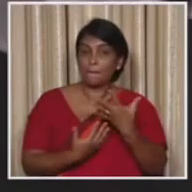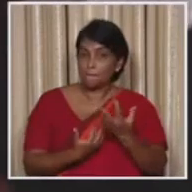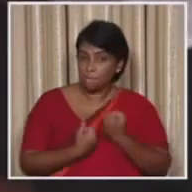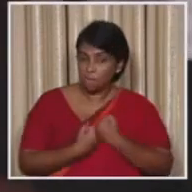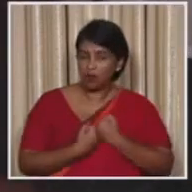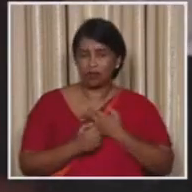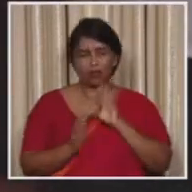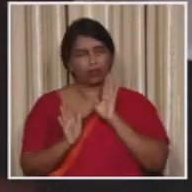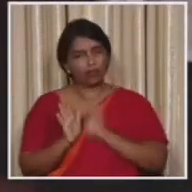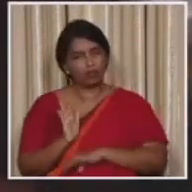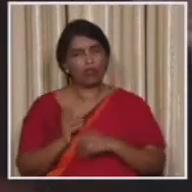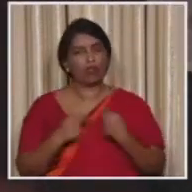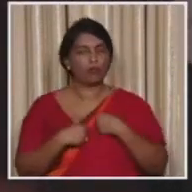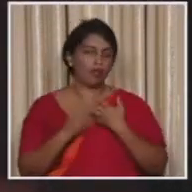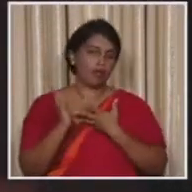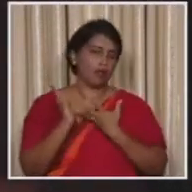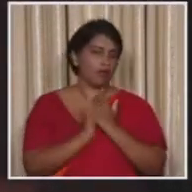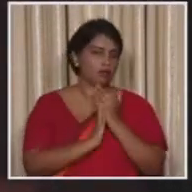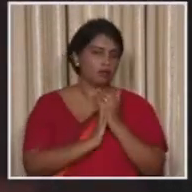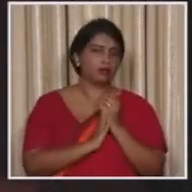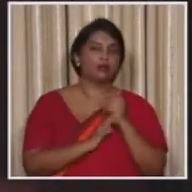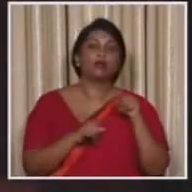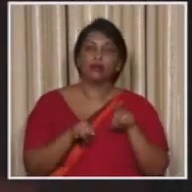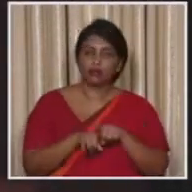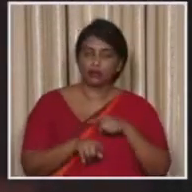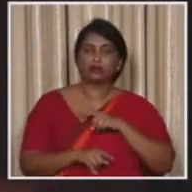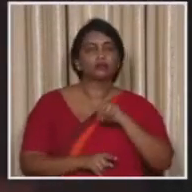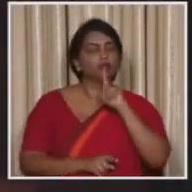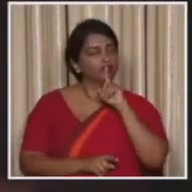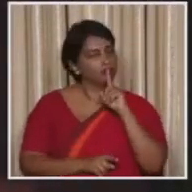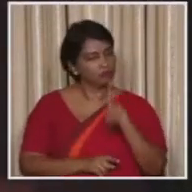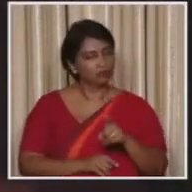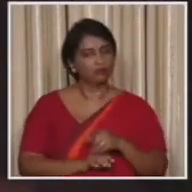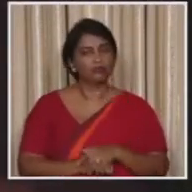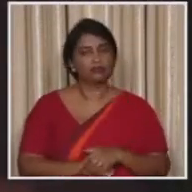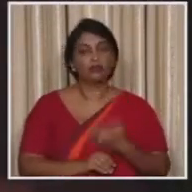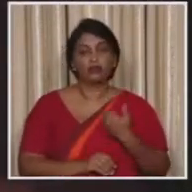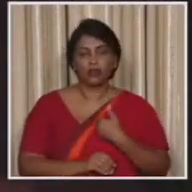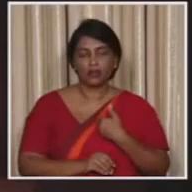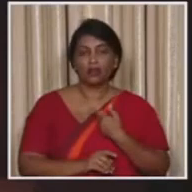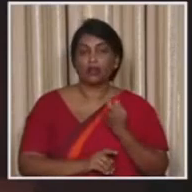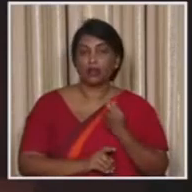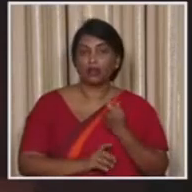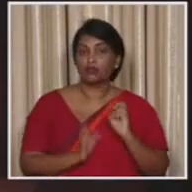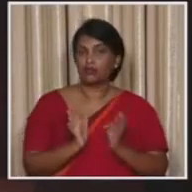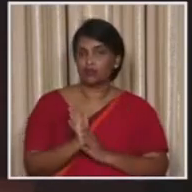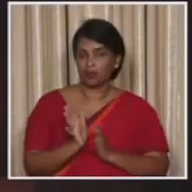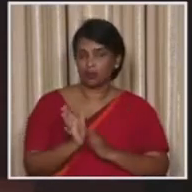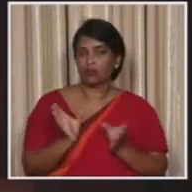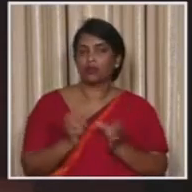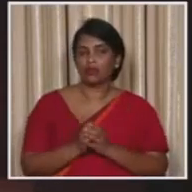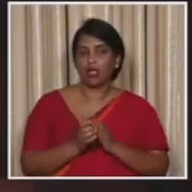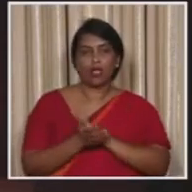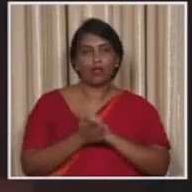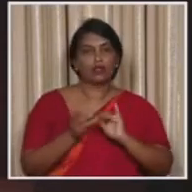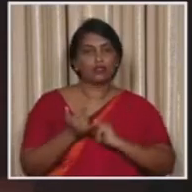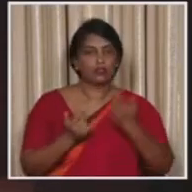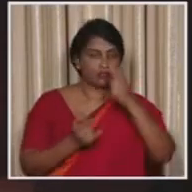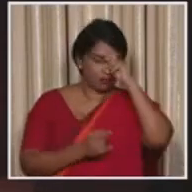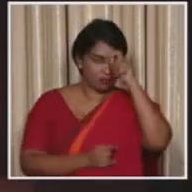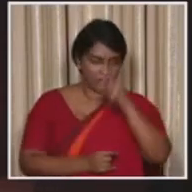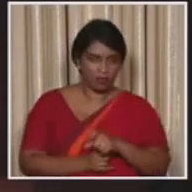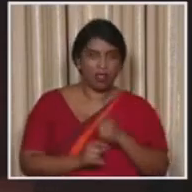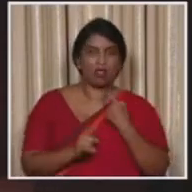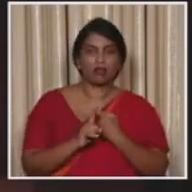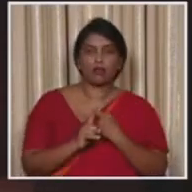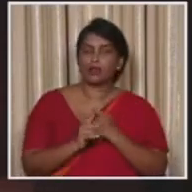බාර නොගැනීම අපේ අයිතියක්. ඒ වගේම මම ඔබතුමන්ලට කියන්න කැමතියි අපේ ආර්ථික කමිටුවේ හර්ෂඩ් සිල්වා මැතිතුමා, කබීර්